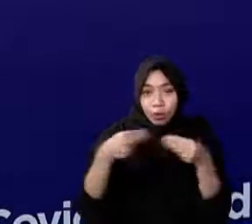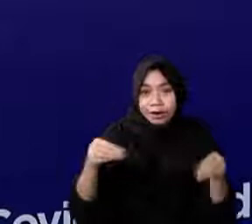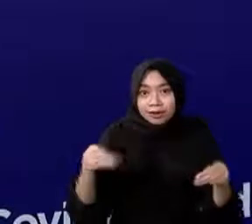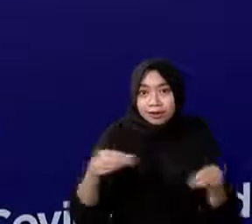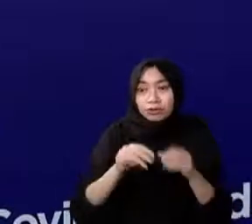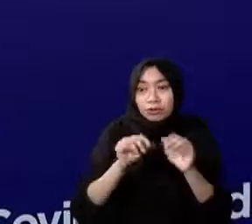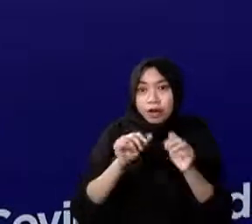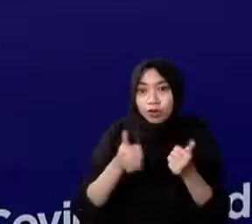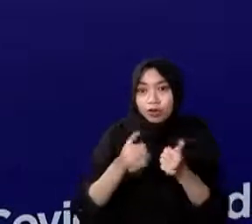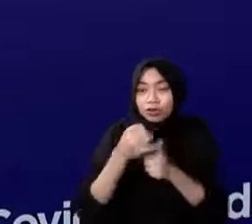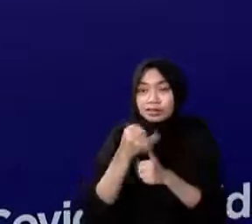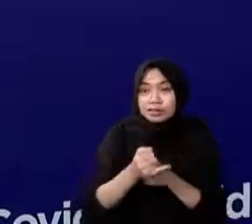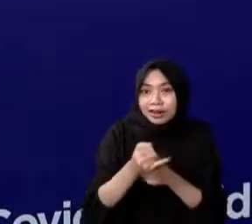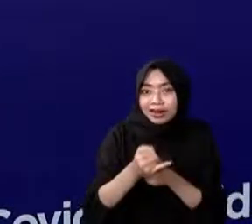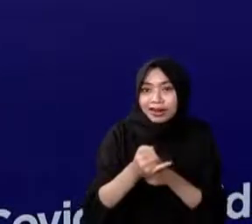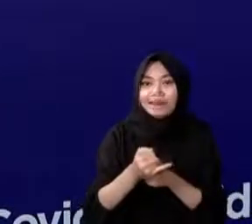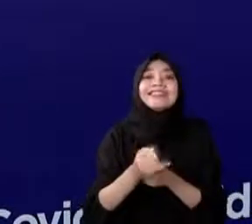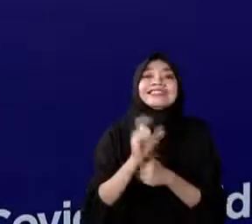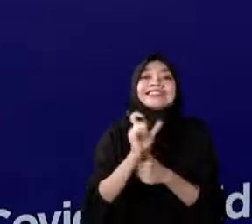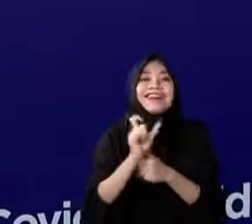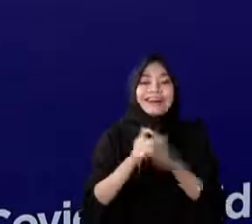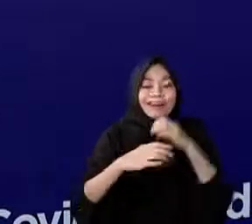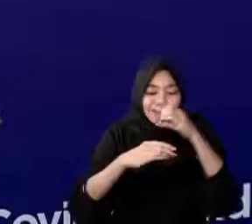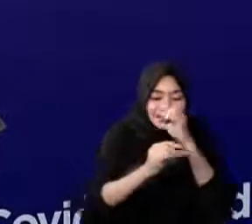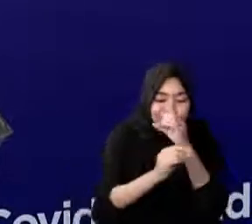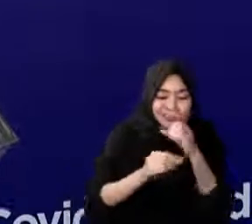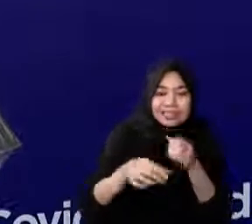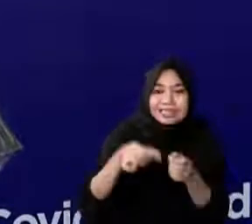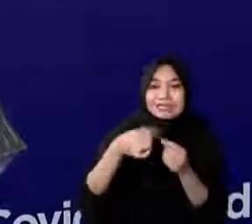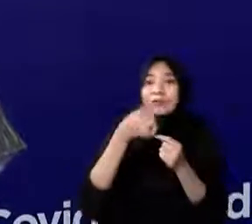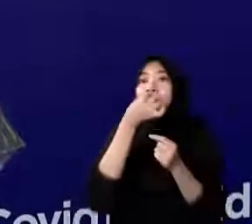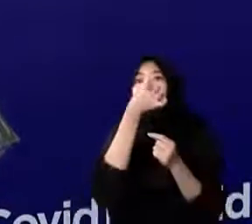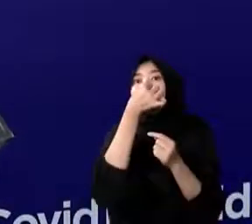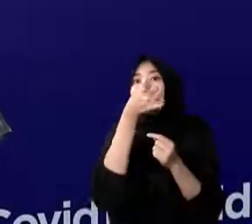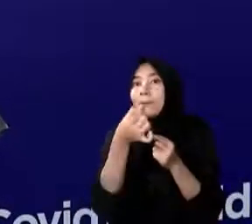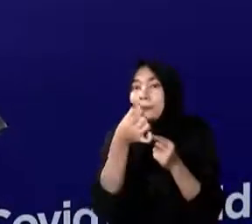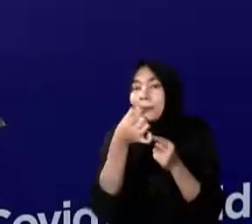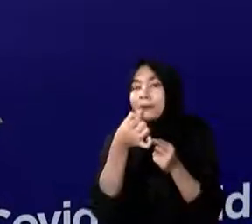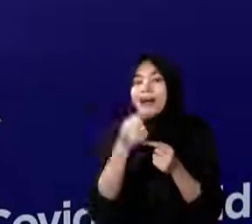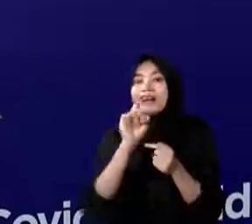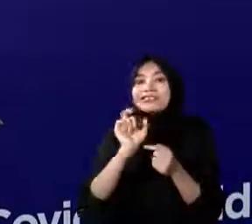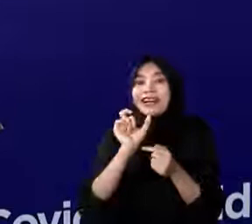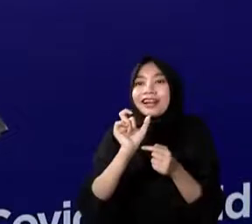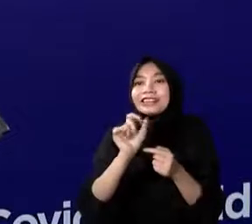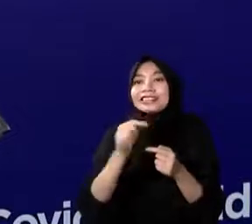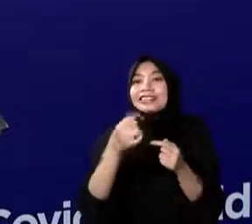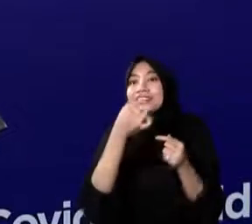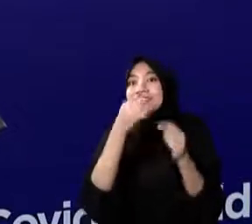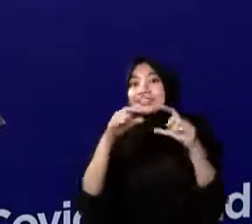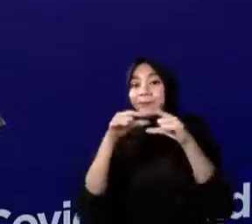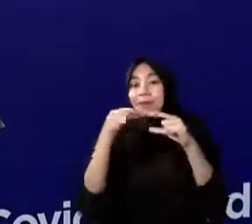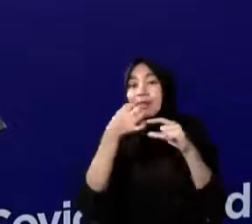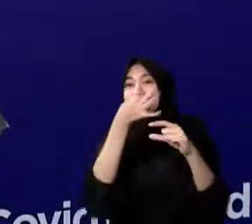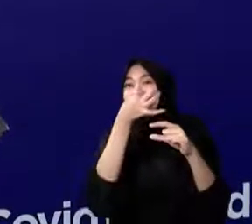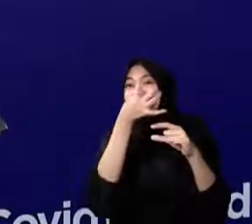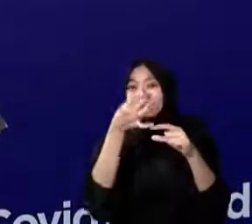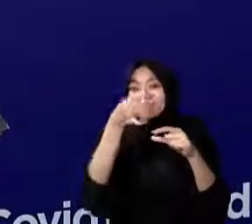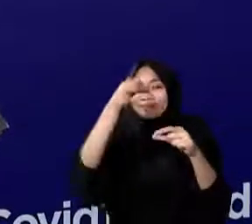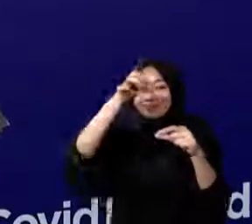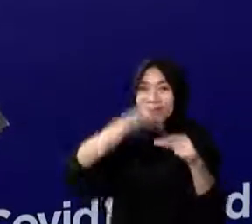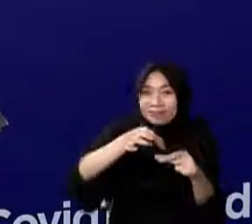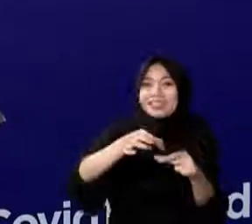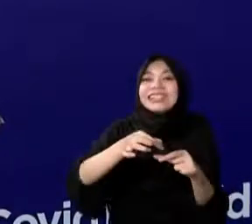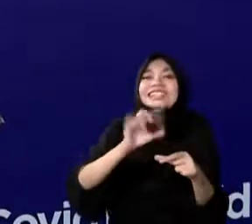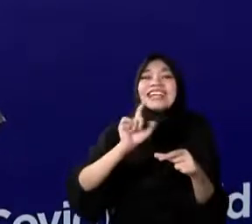pertama dari mulai proses pengambilannya ini juga harus benar. Jadi belum tentu di labnya juga yang salah. Pertama, pengambilan sampel harus dilakukan dengan